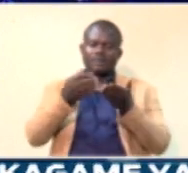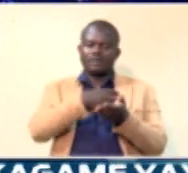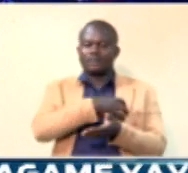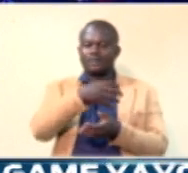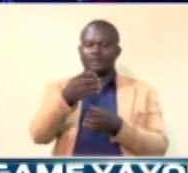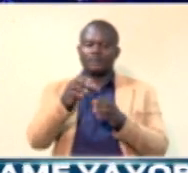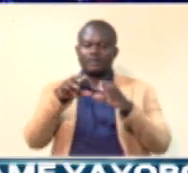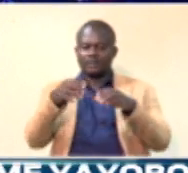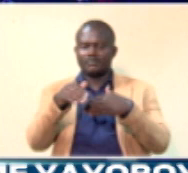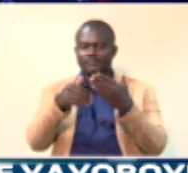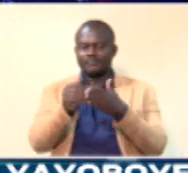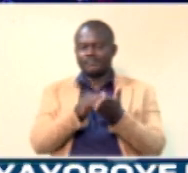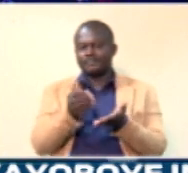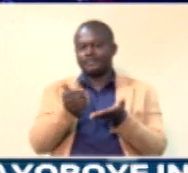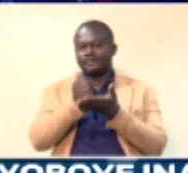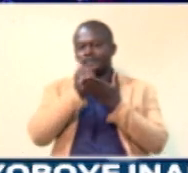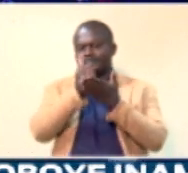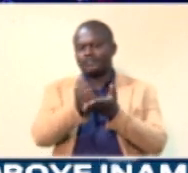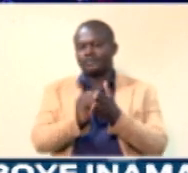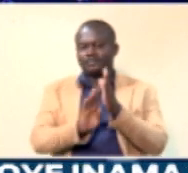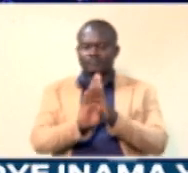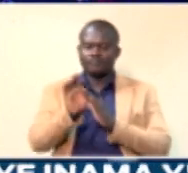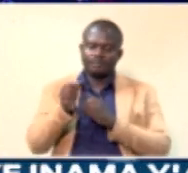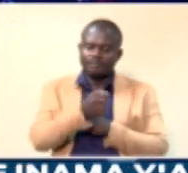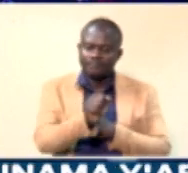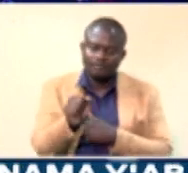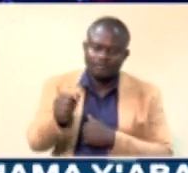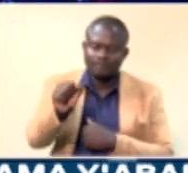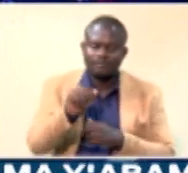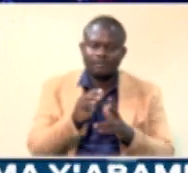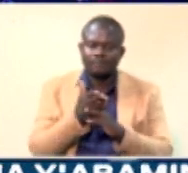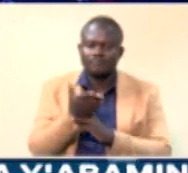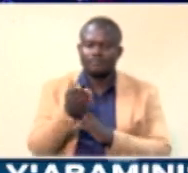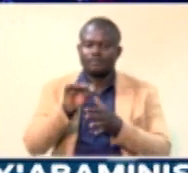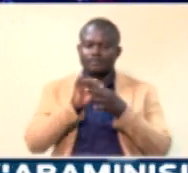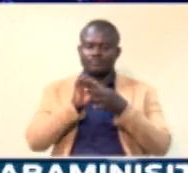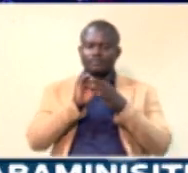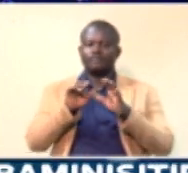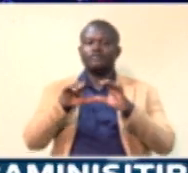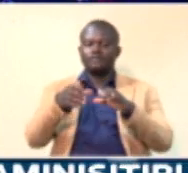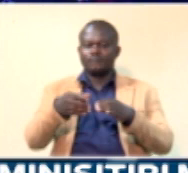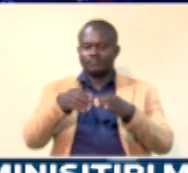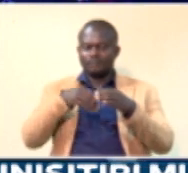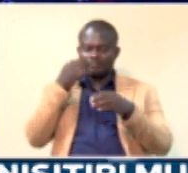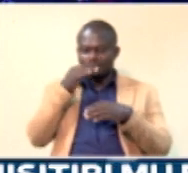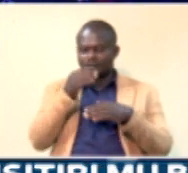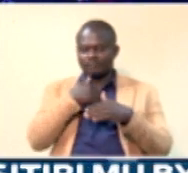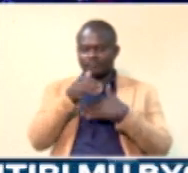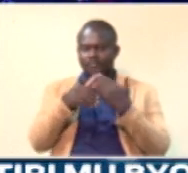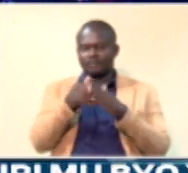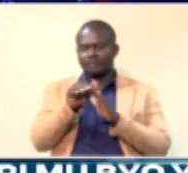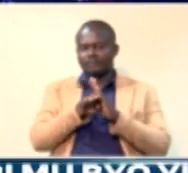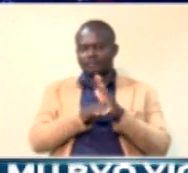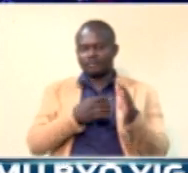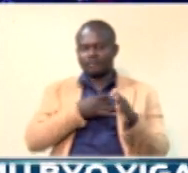ubukungu bw'ikipe kandi bikazanafasha mu guteza imbere ubukerarugendo binyuze mu bufatanye iyi kipe yo mu Faransi ifitanye na gahunda